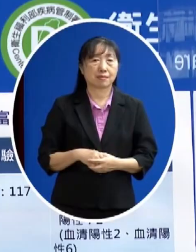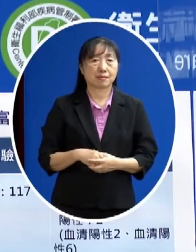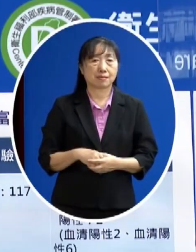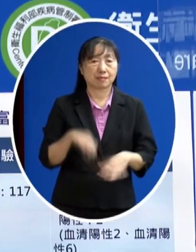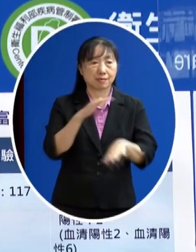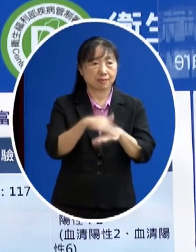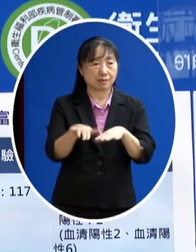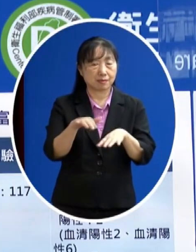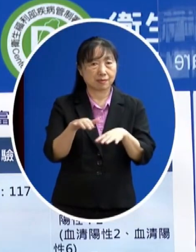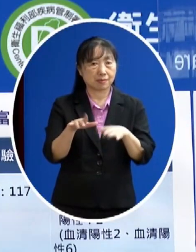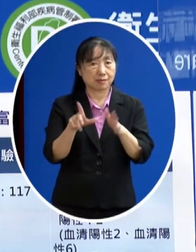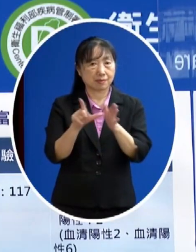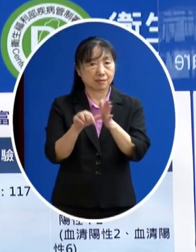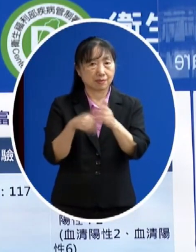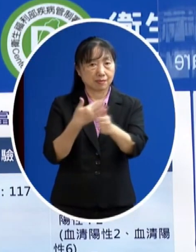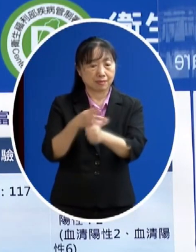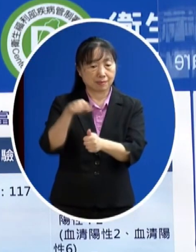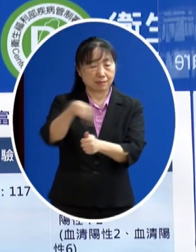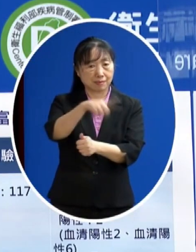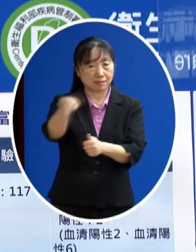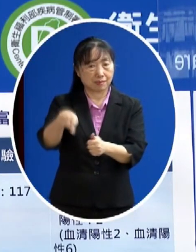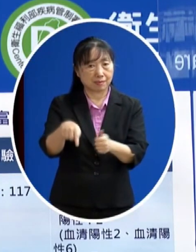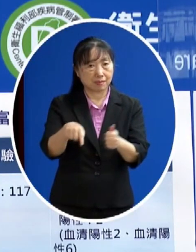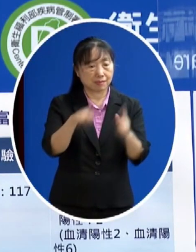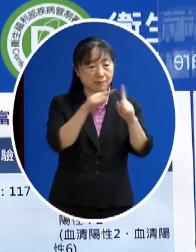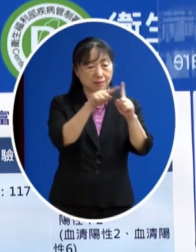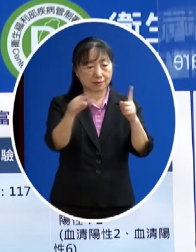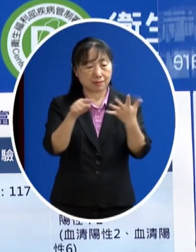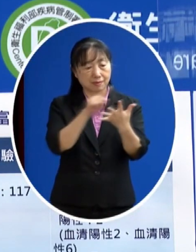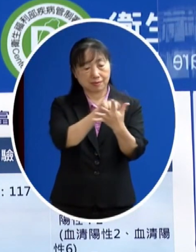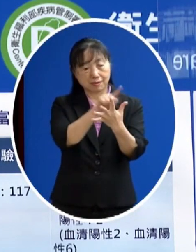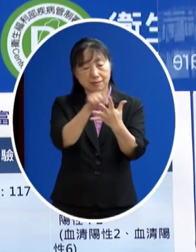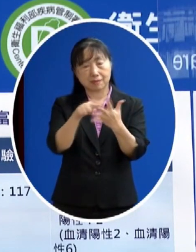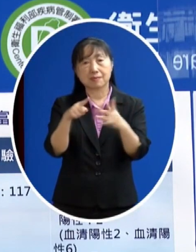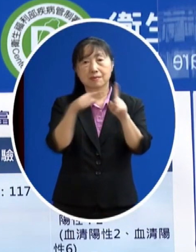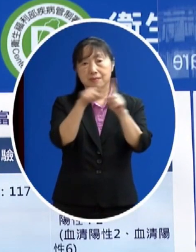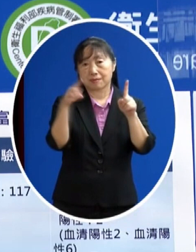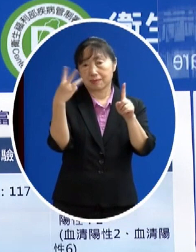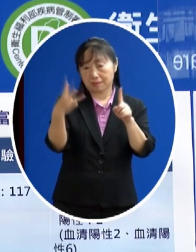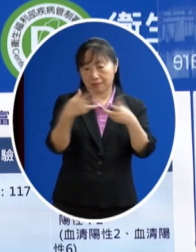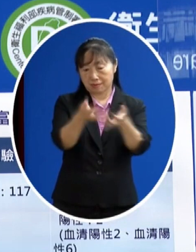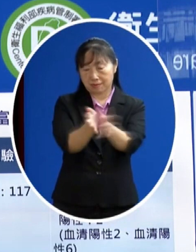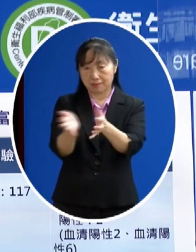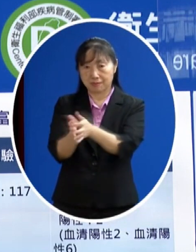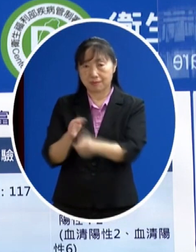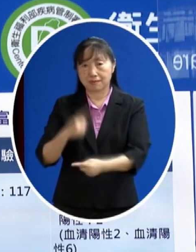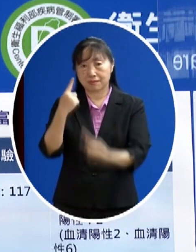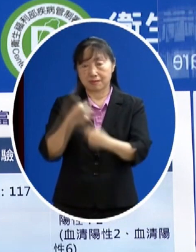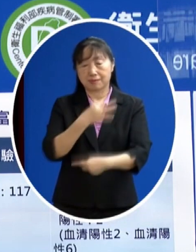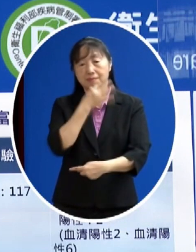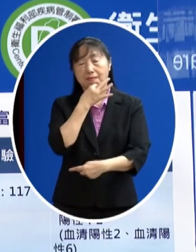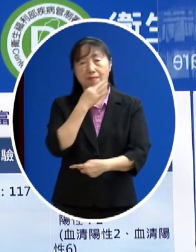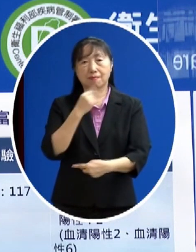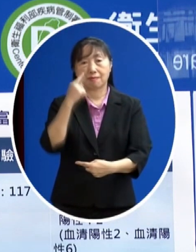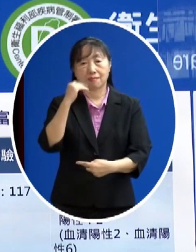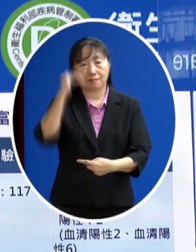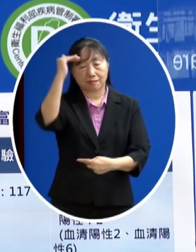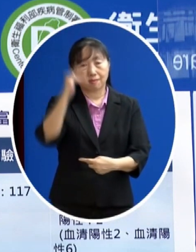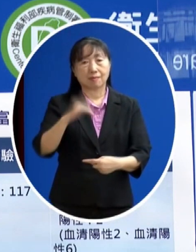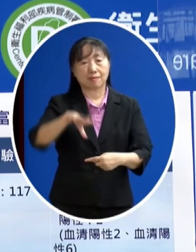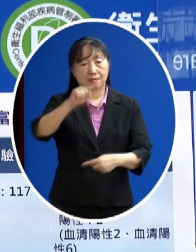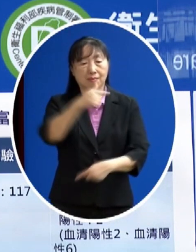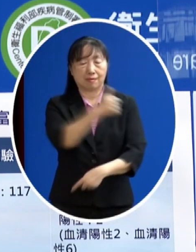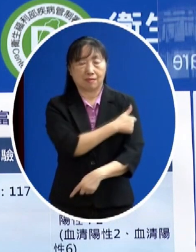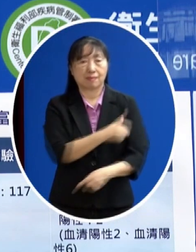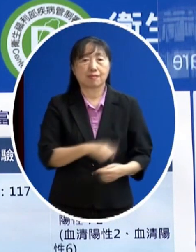种。 就是这些第一到三类风险高的这边打。那另外我们也会叫比较强力